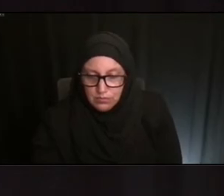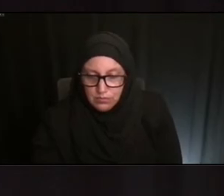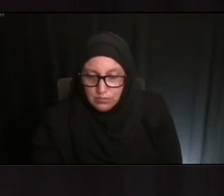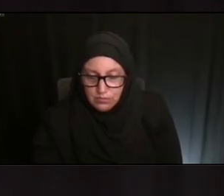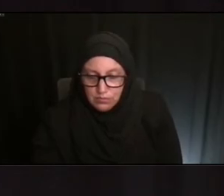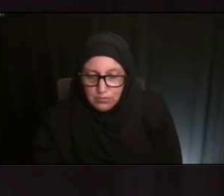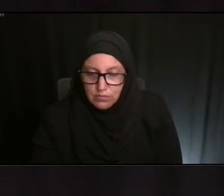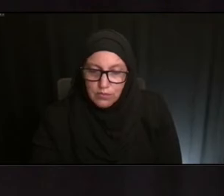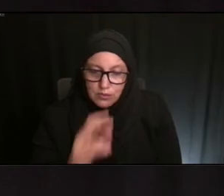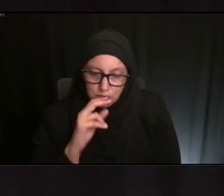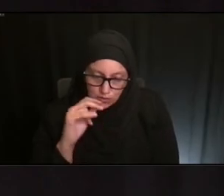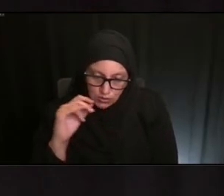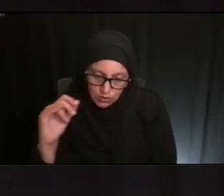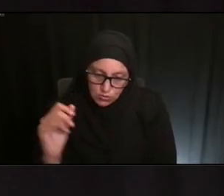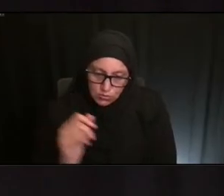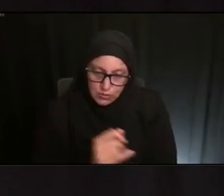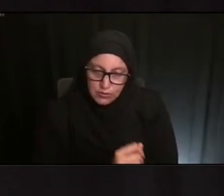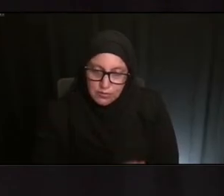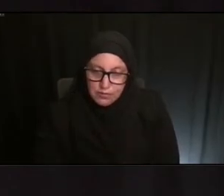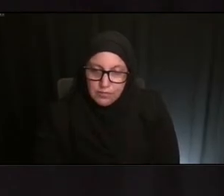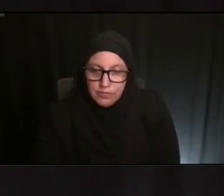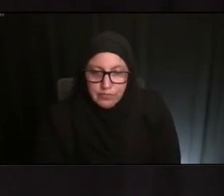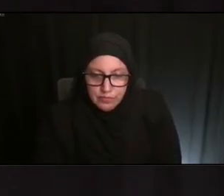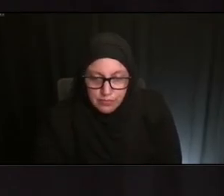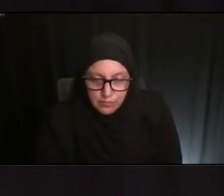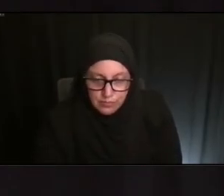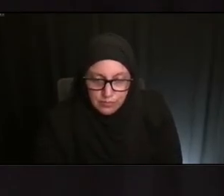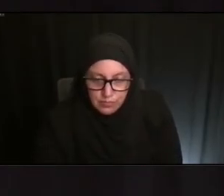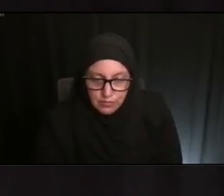منصور اردر فایر امام صادق